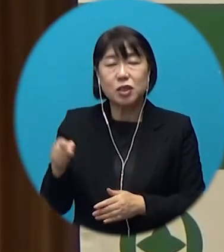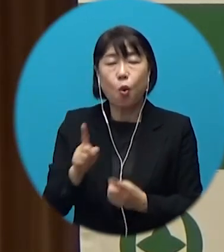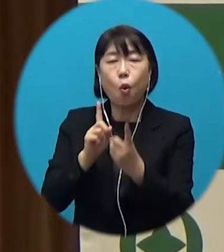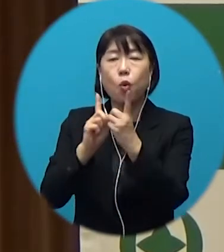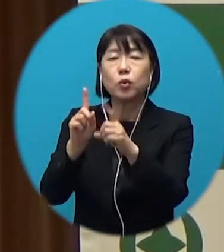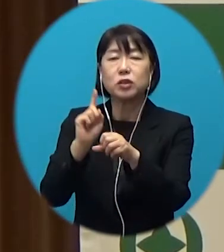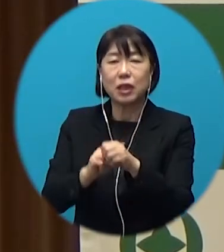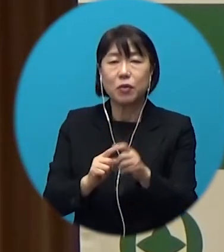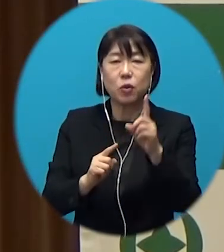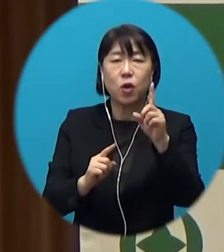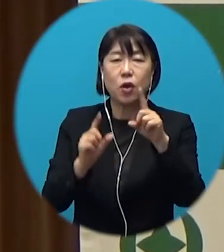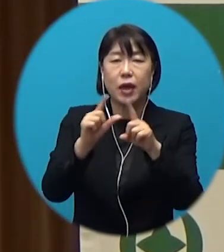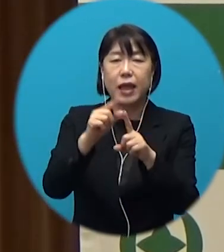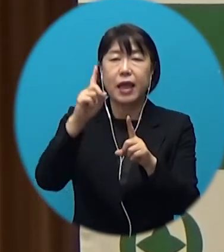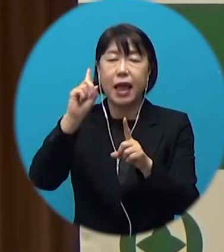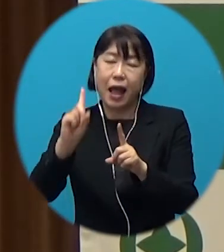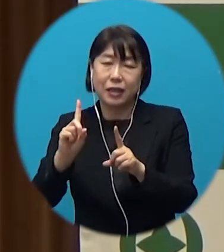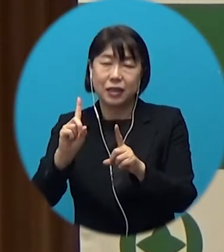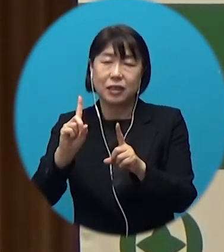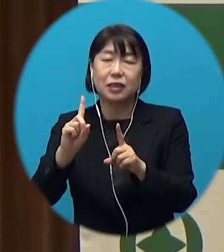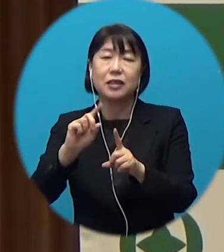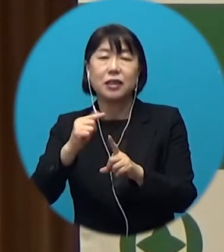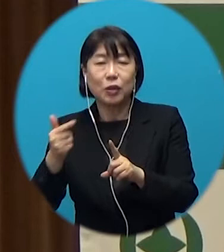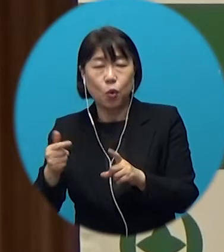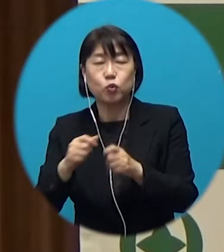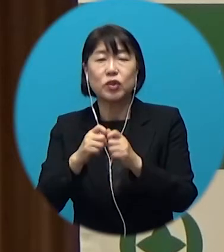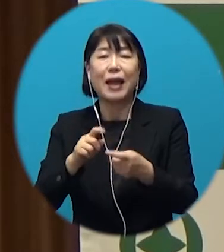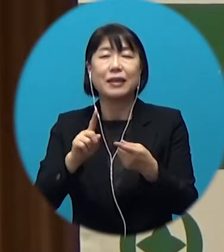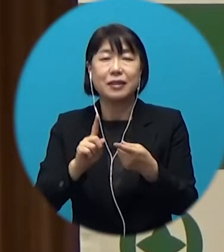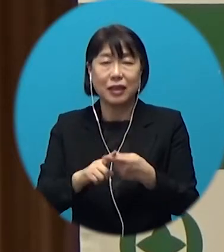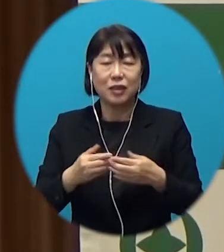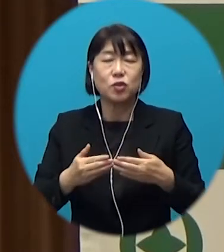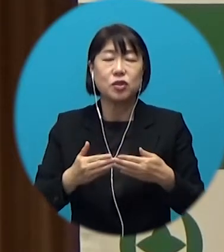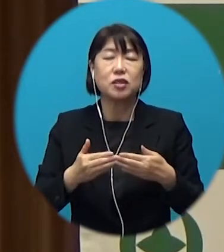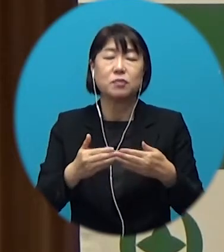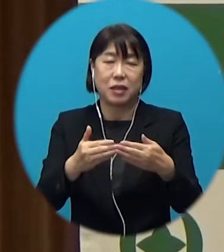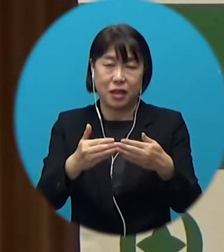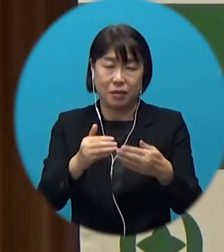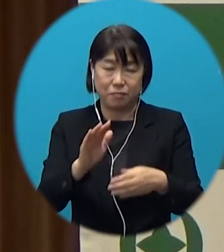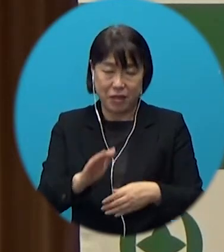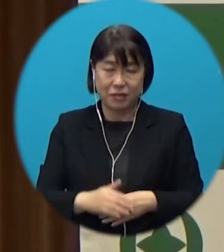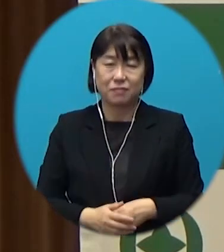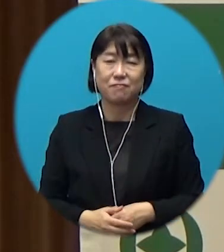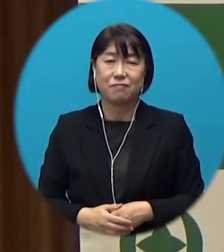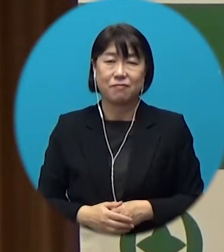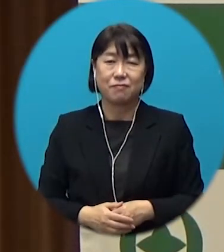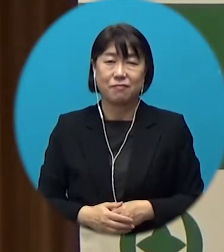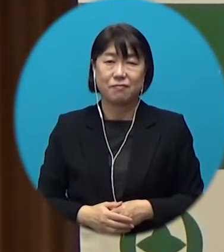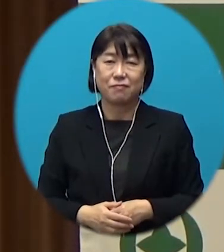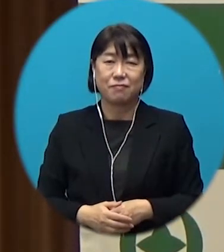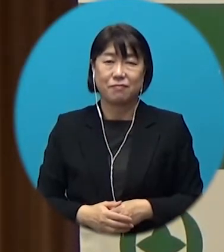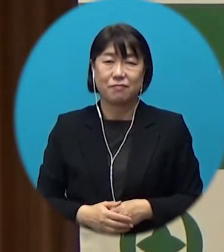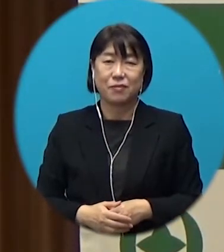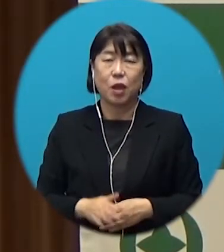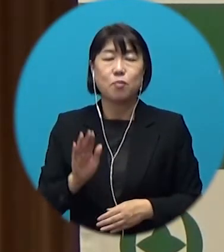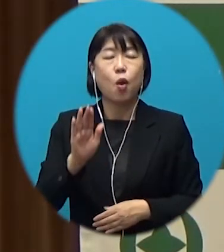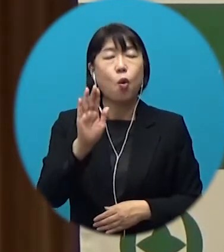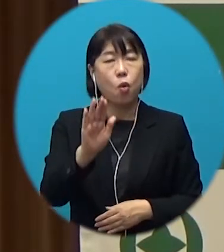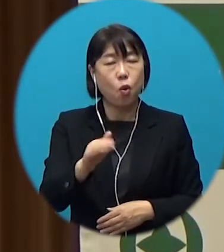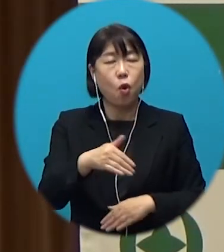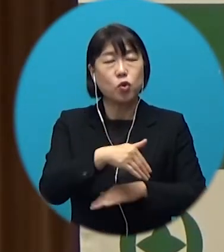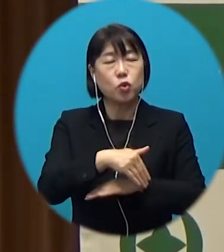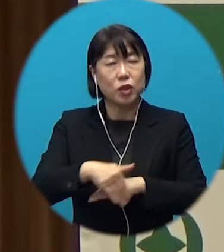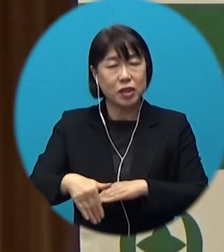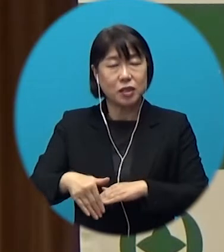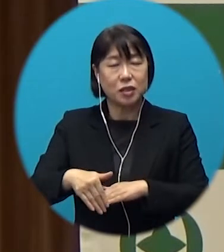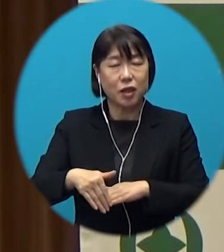のチャットボットの設置を具体的に実施をしていただきます。今後を予定している5月に